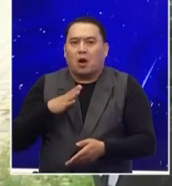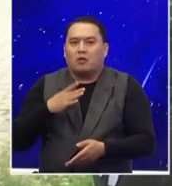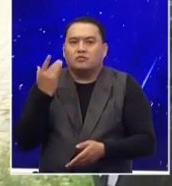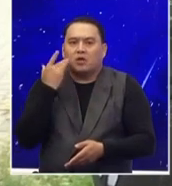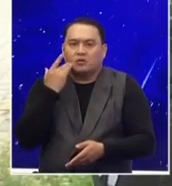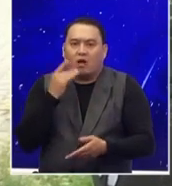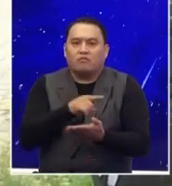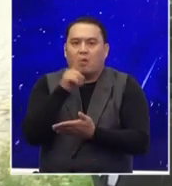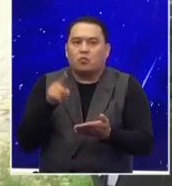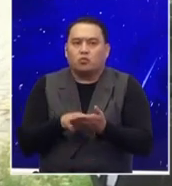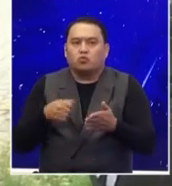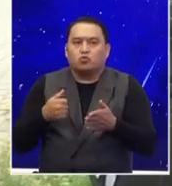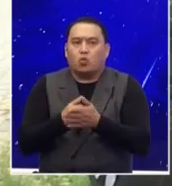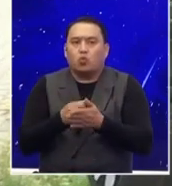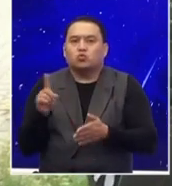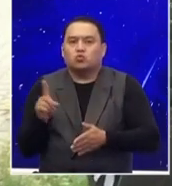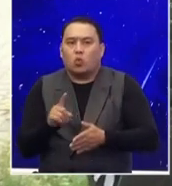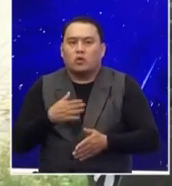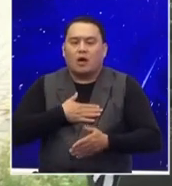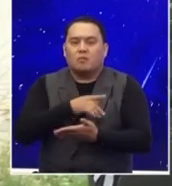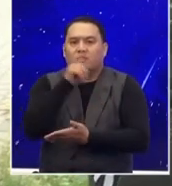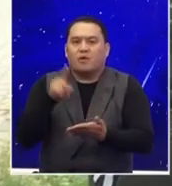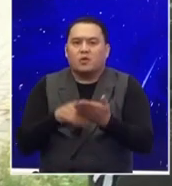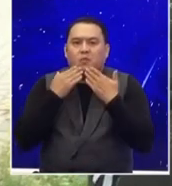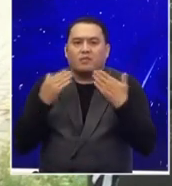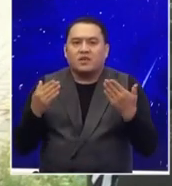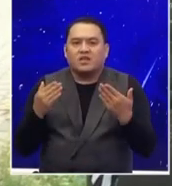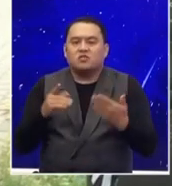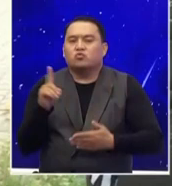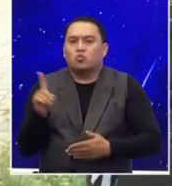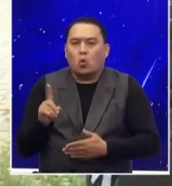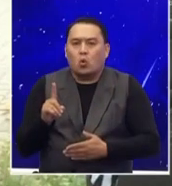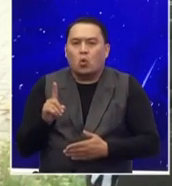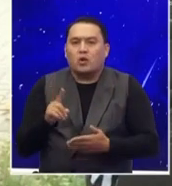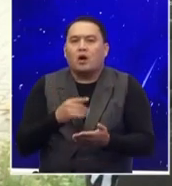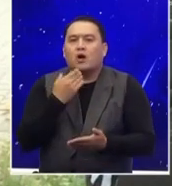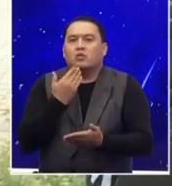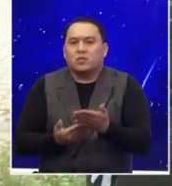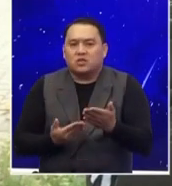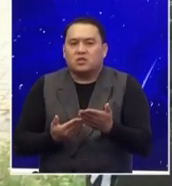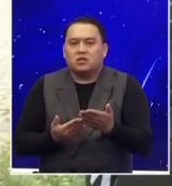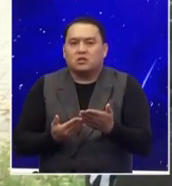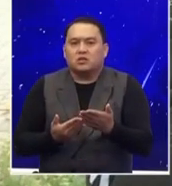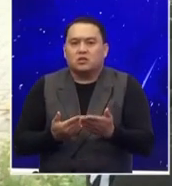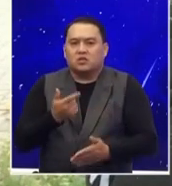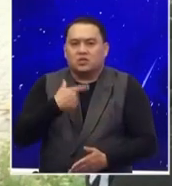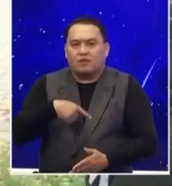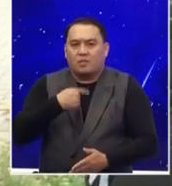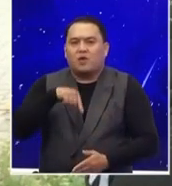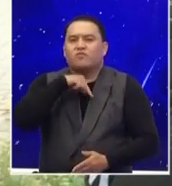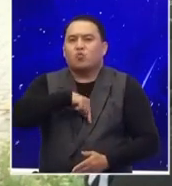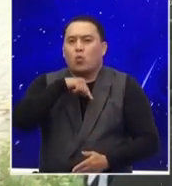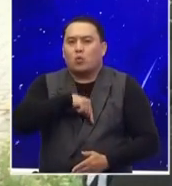Окончательно меня добил тот момент, когда я выяснил, что своими